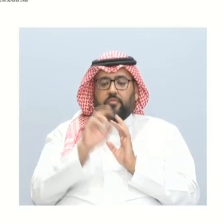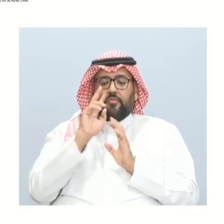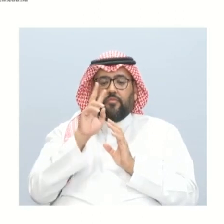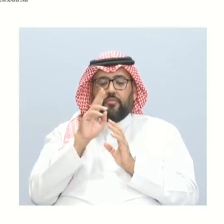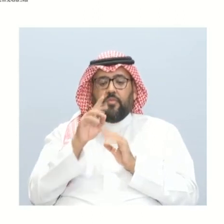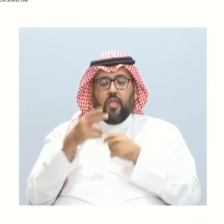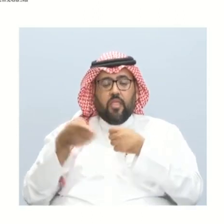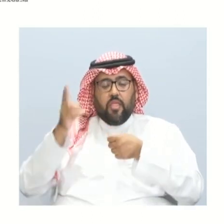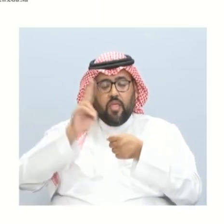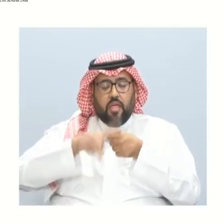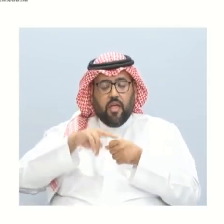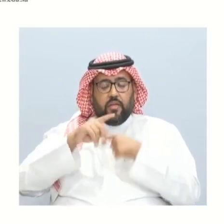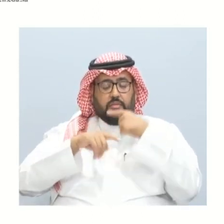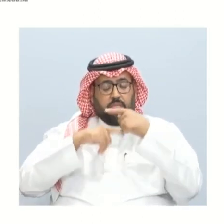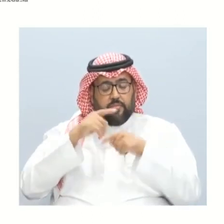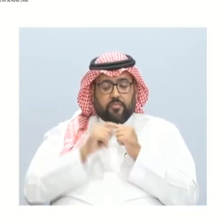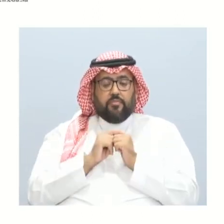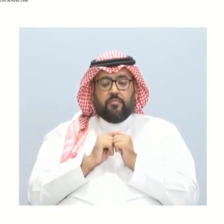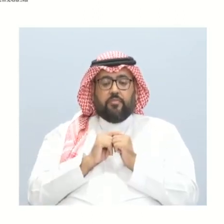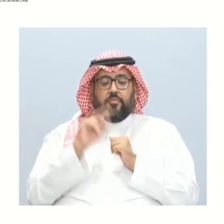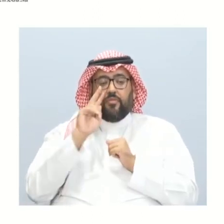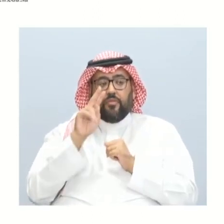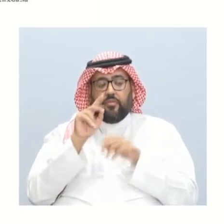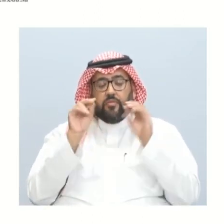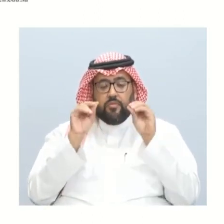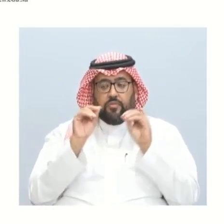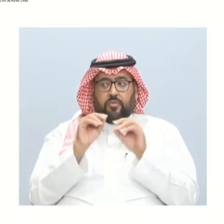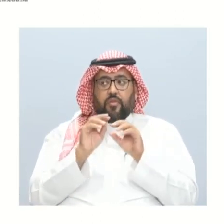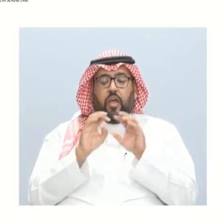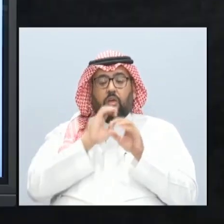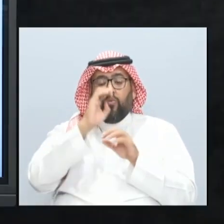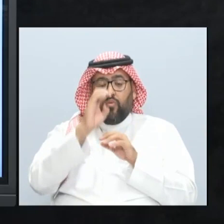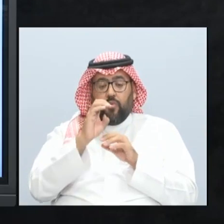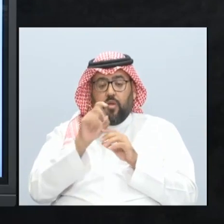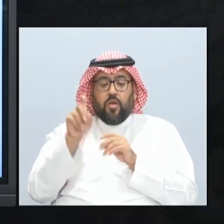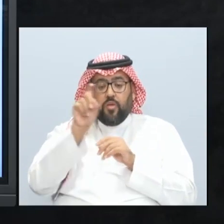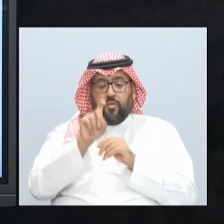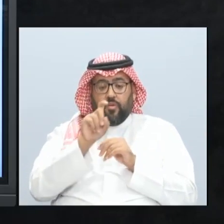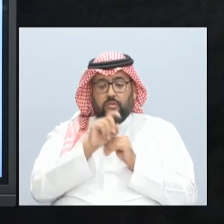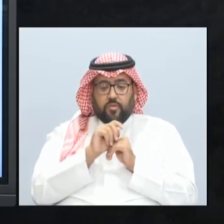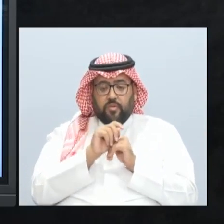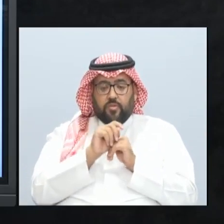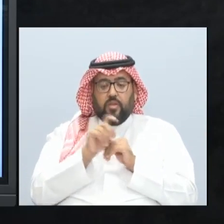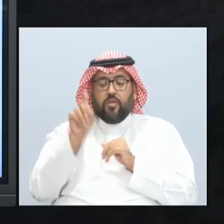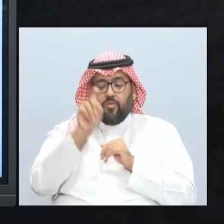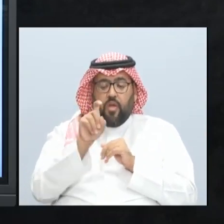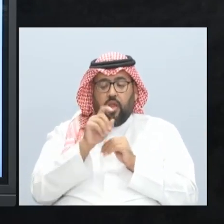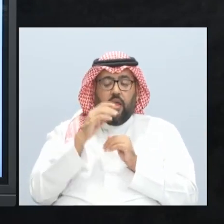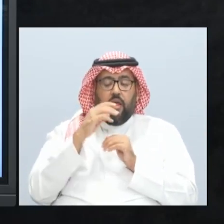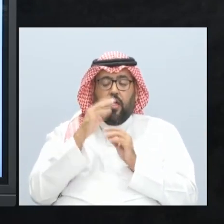للاستذكار بارك الله فيكم كي نستطيع ان نجيب على هذه الاسئله